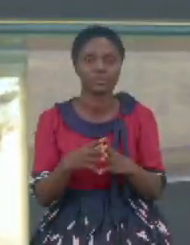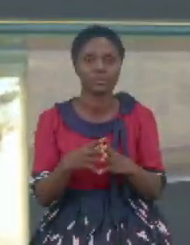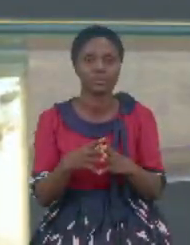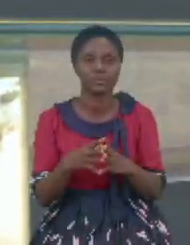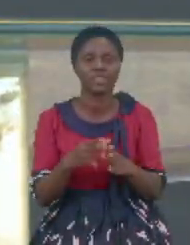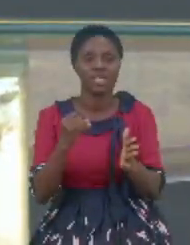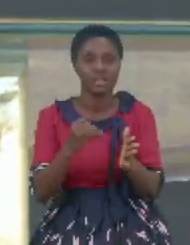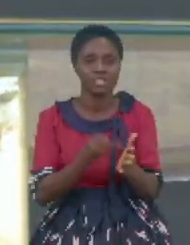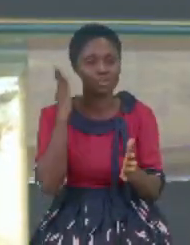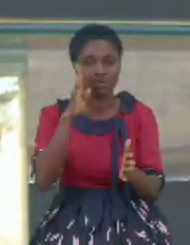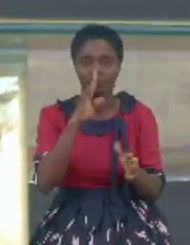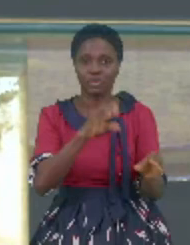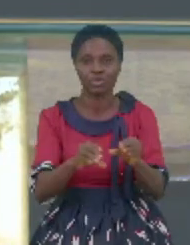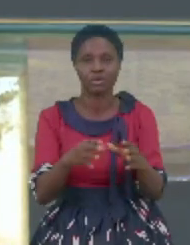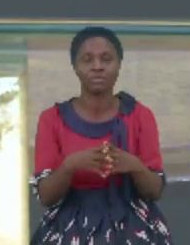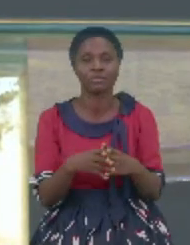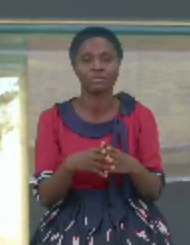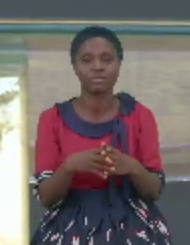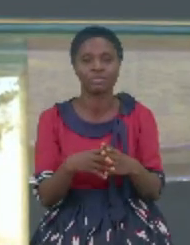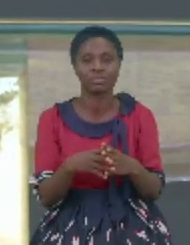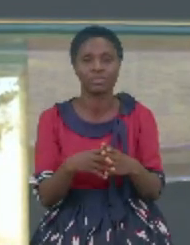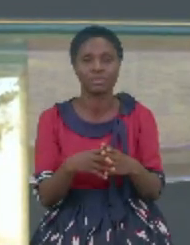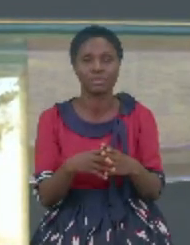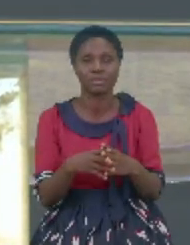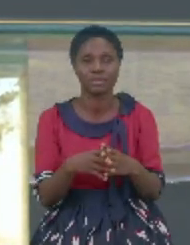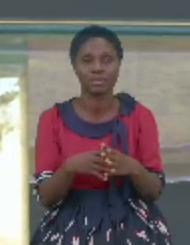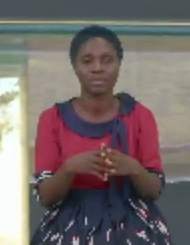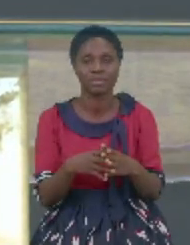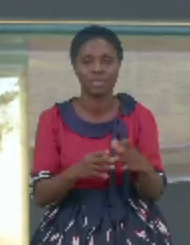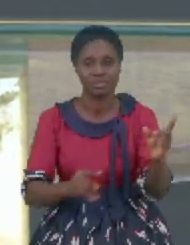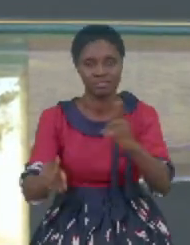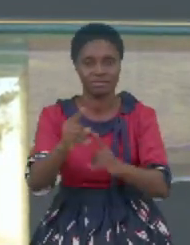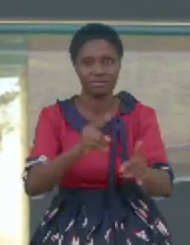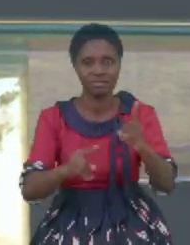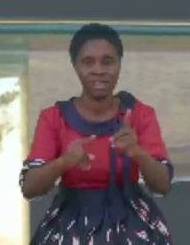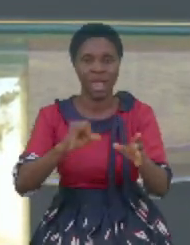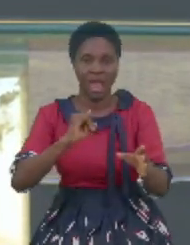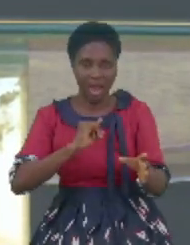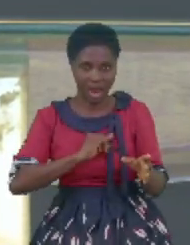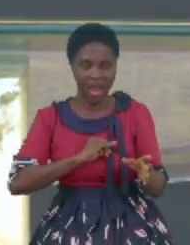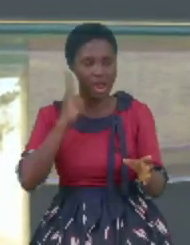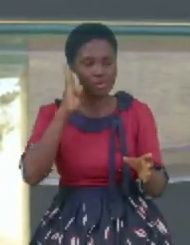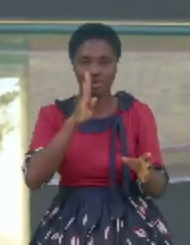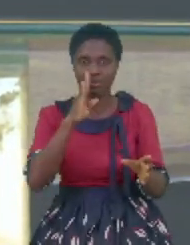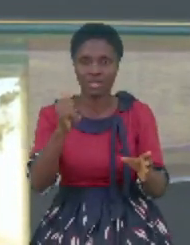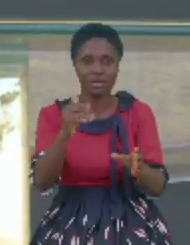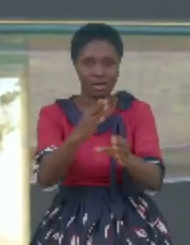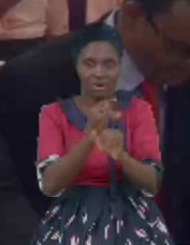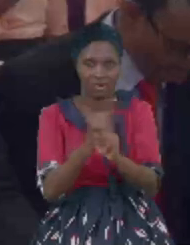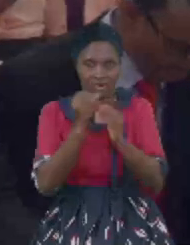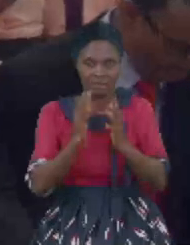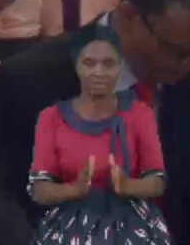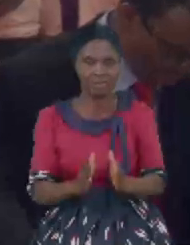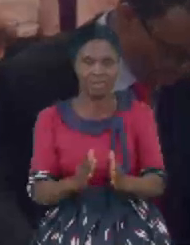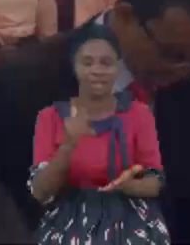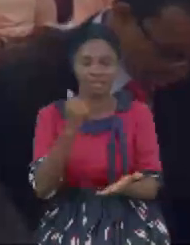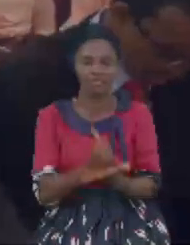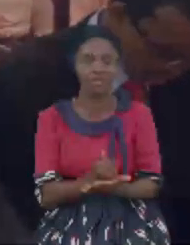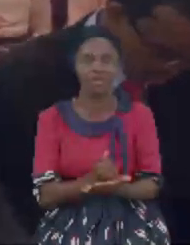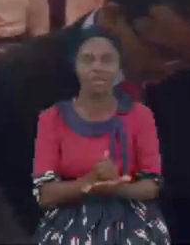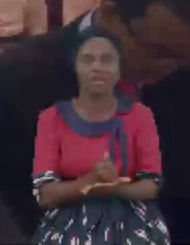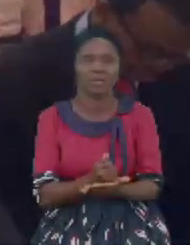parole de l'Éternel se sera accomplie. Et je vais y prendre part. Je vais y prendre